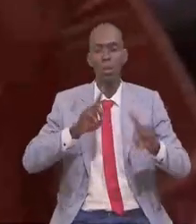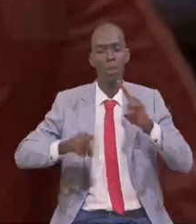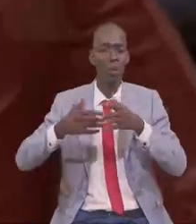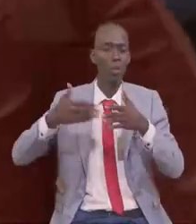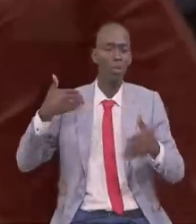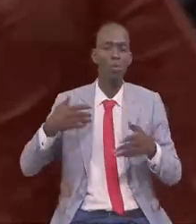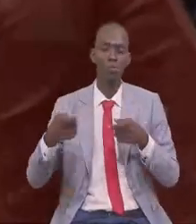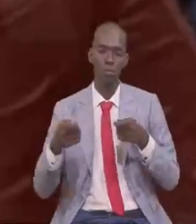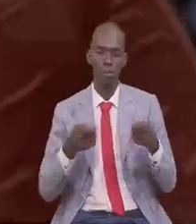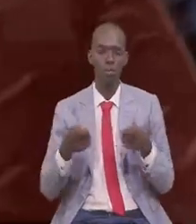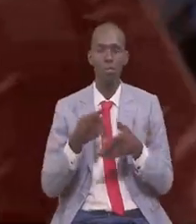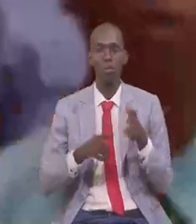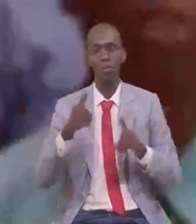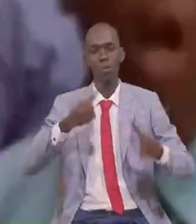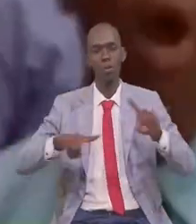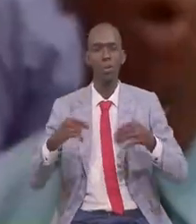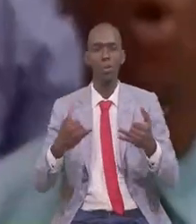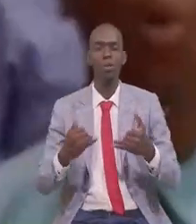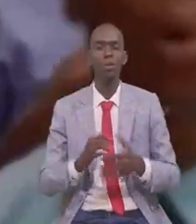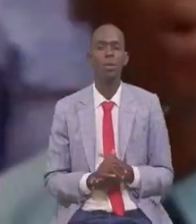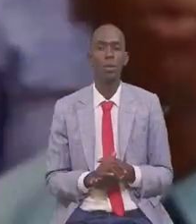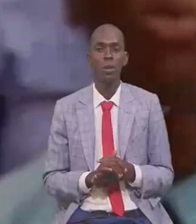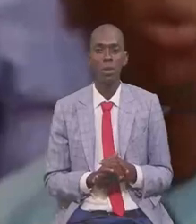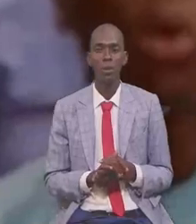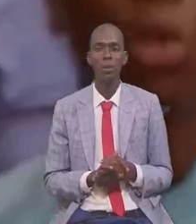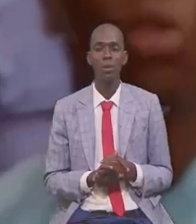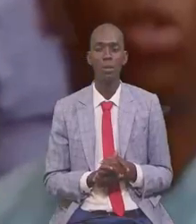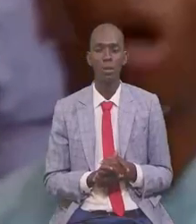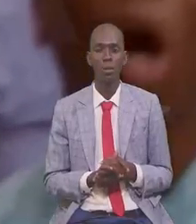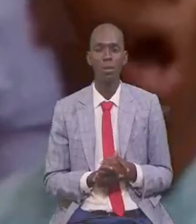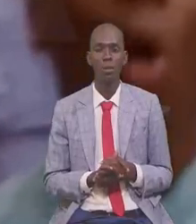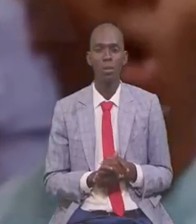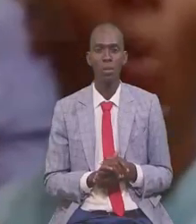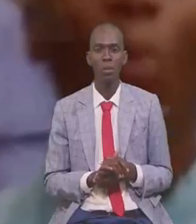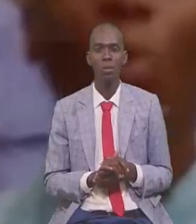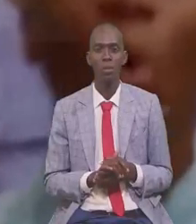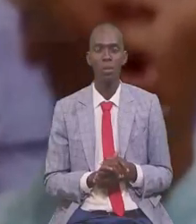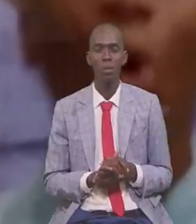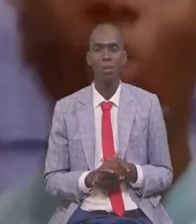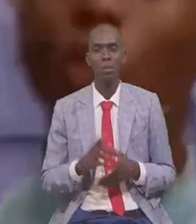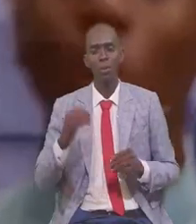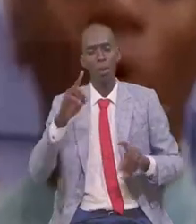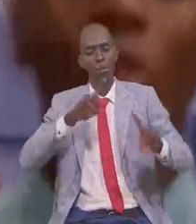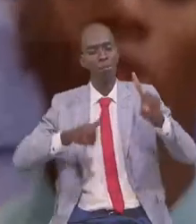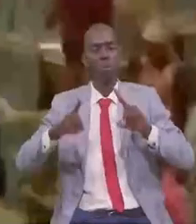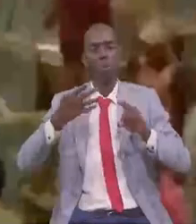langue. Les paroles de